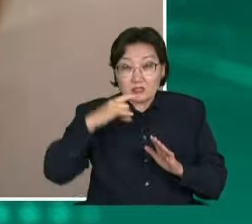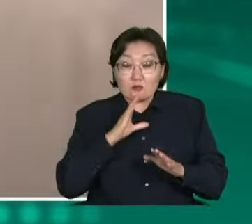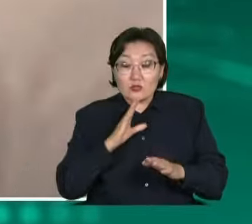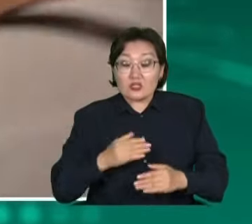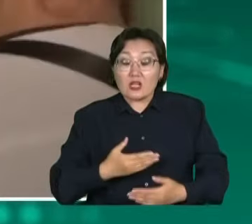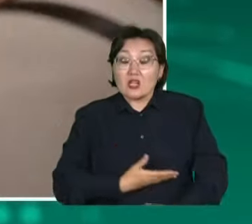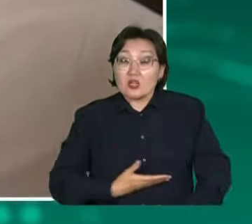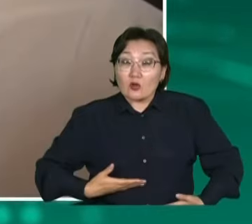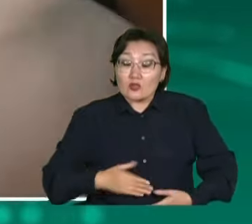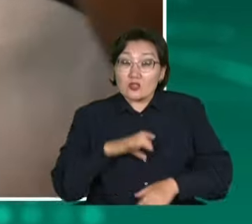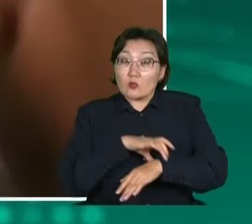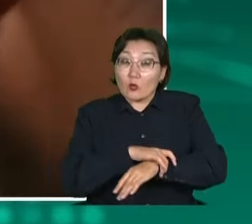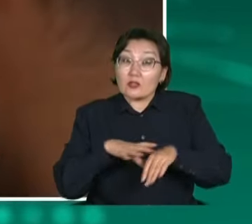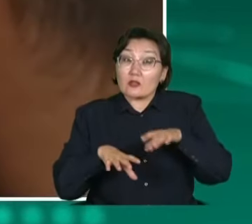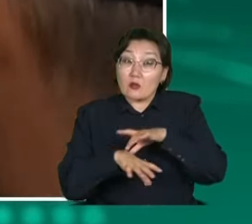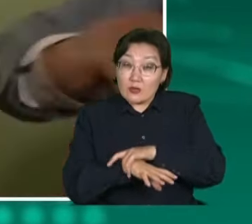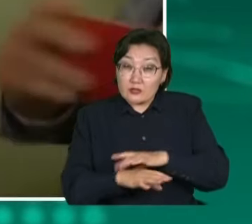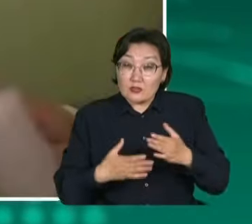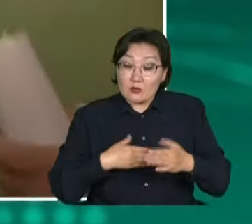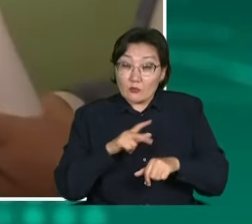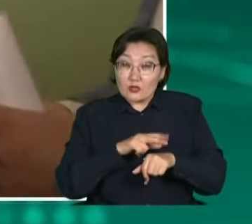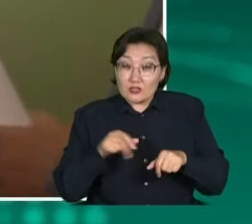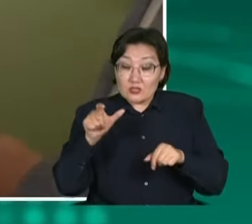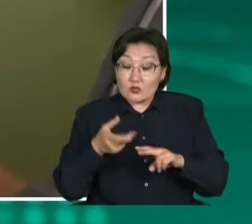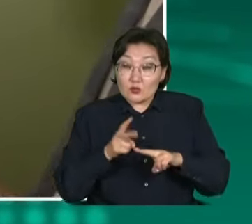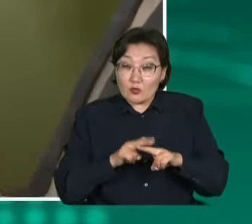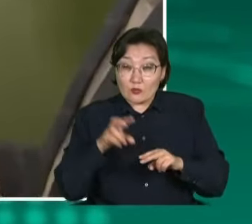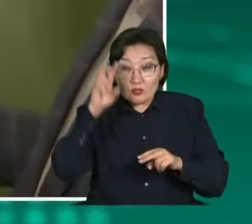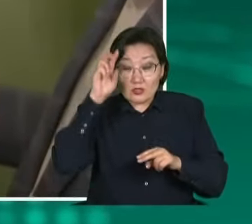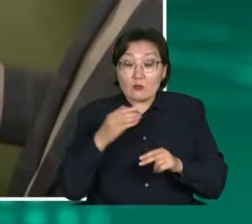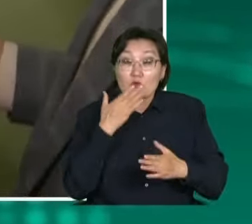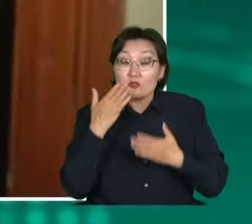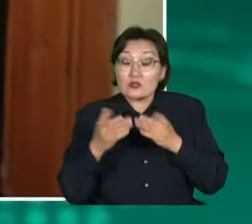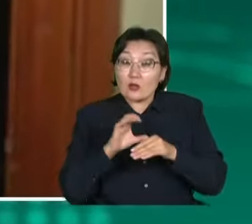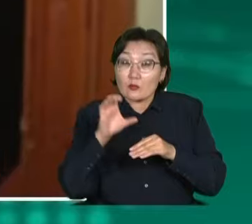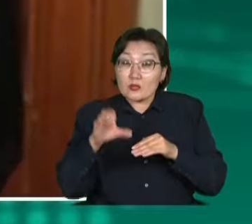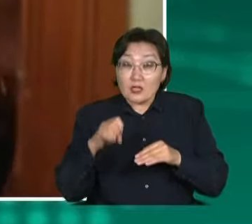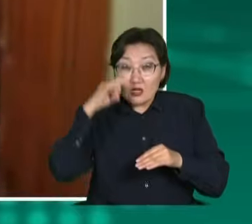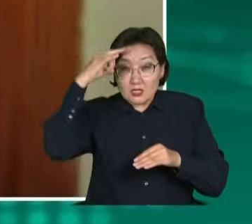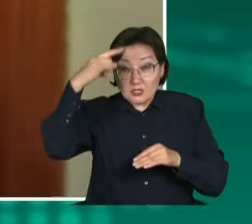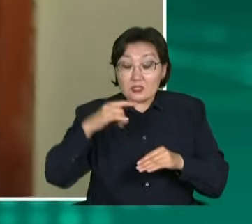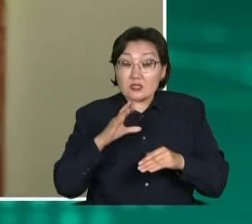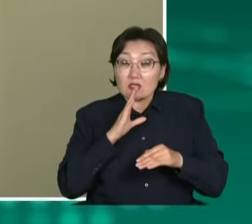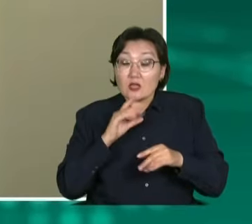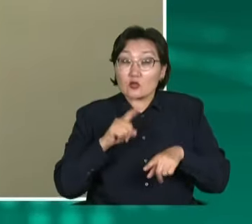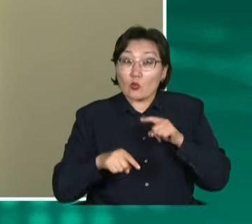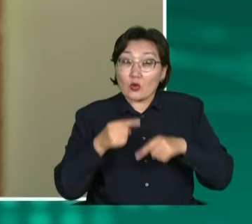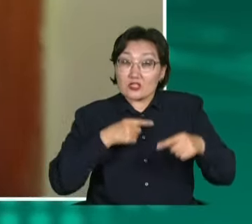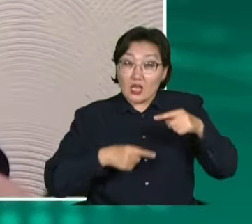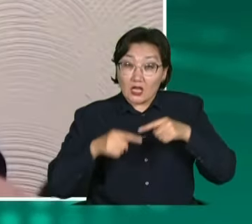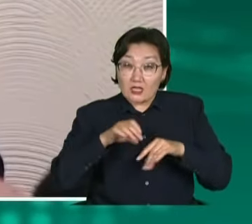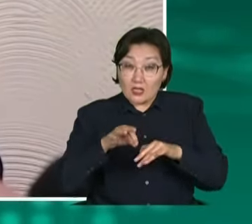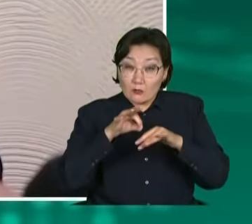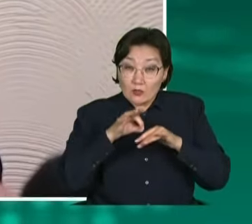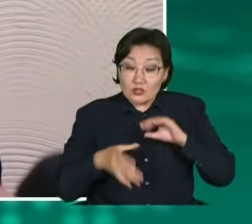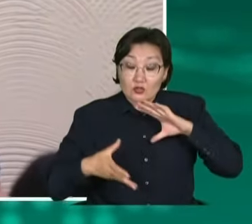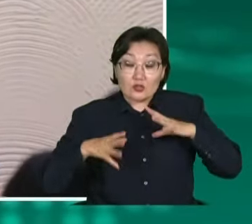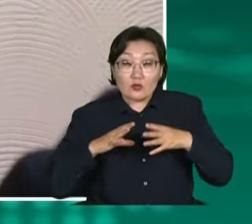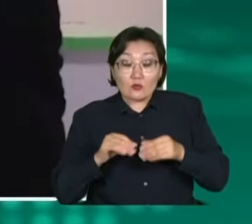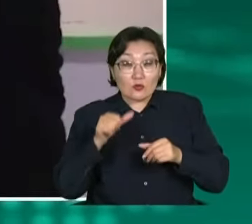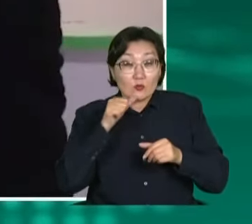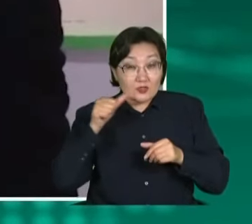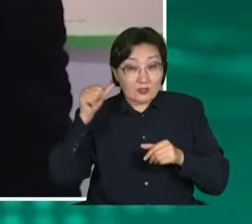сексуалдық құлдықта болғанын айтады. Біздің полицейлер аталған елге сұрау салып, отандастарымызды туған жеріне қайтарыпты. Жалпы